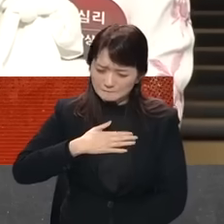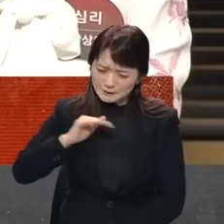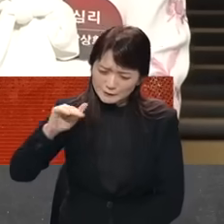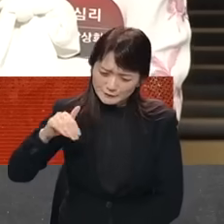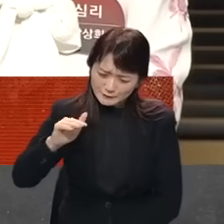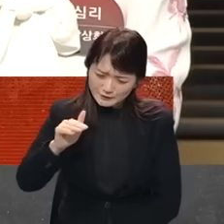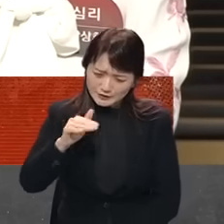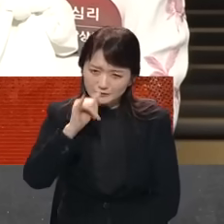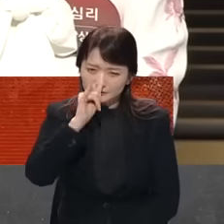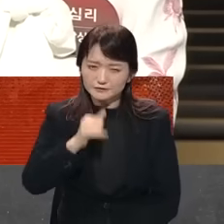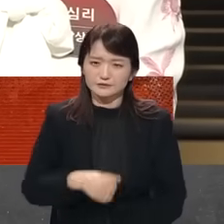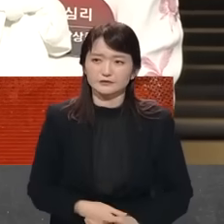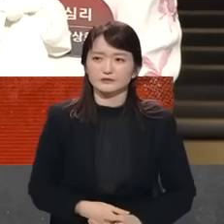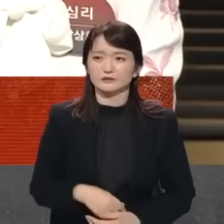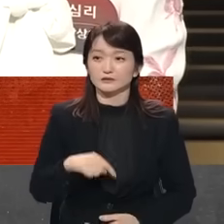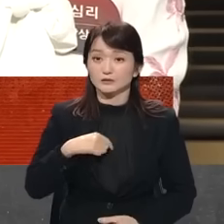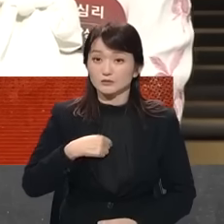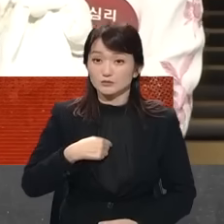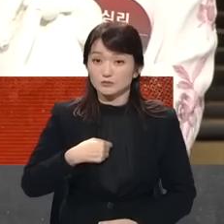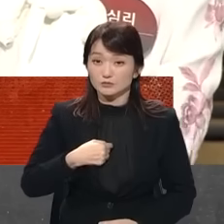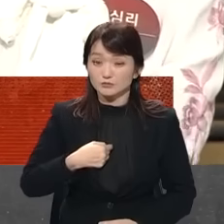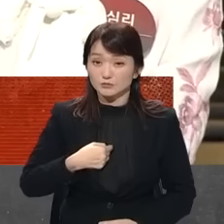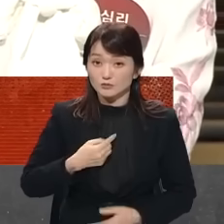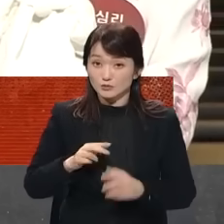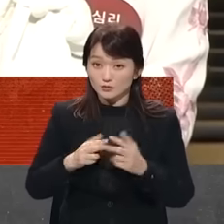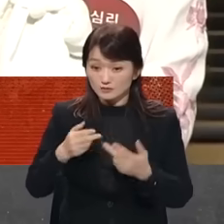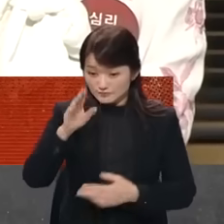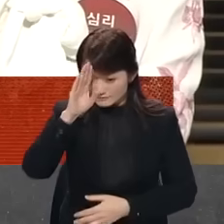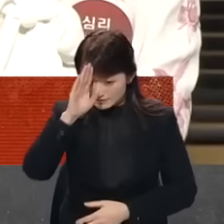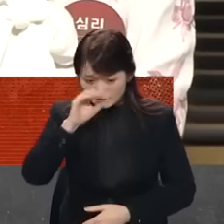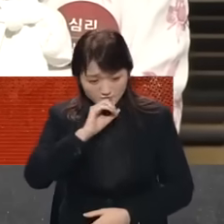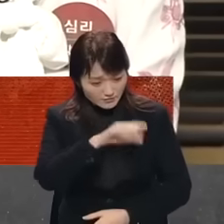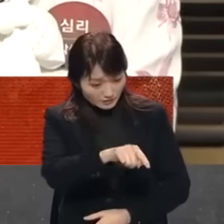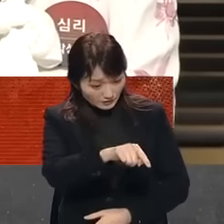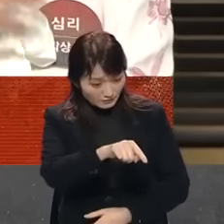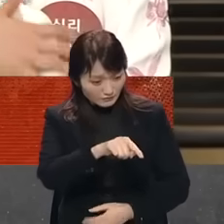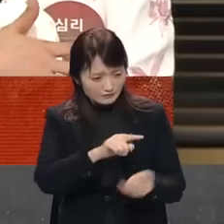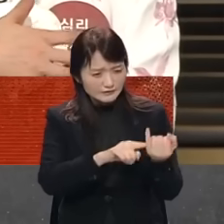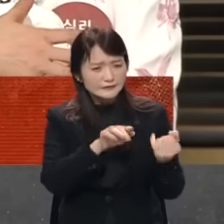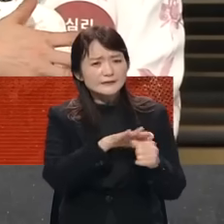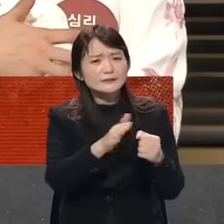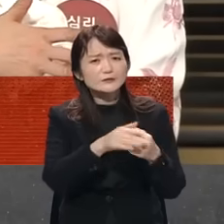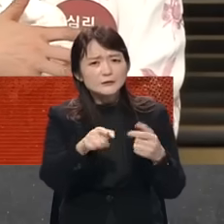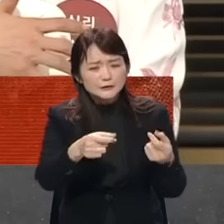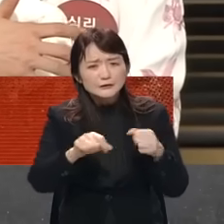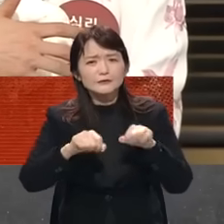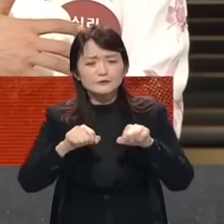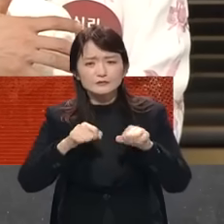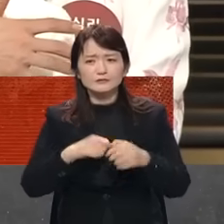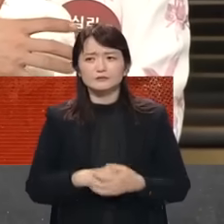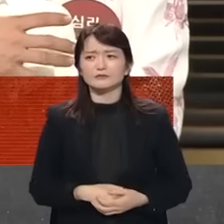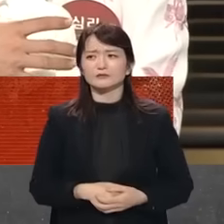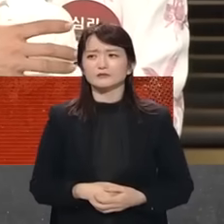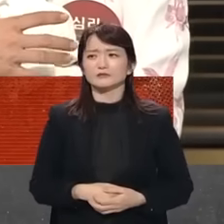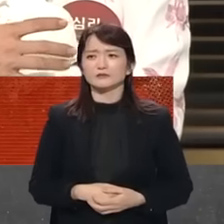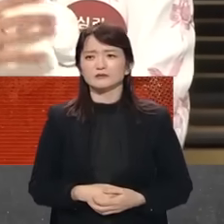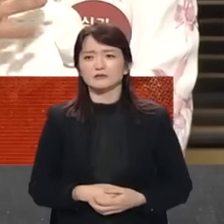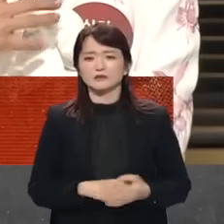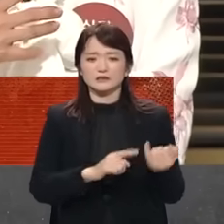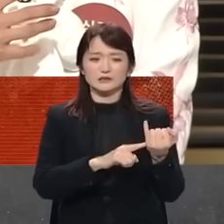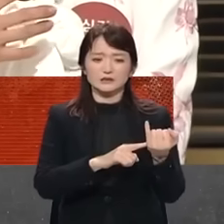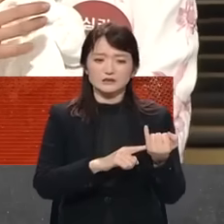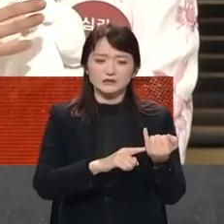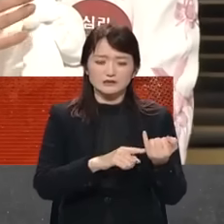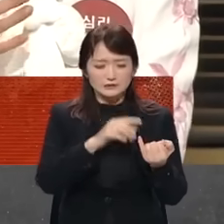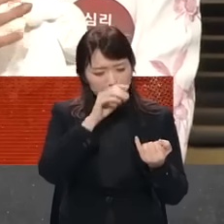나타내는데 본인의 병리를 가지고 이렇게 얘기하는 거죠 난 너를 너무너무 사랑해서 이렇게 하는 거야라고 얘기하면 또 착하고 마음이 약한